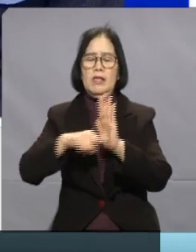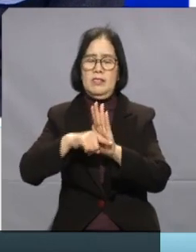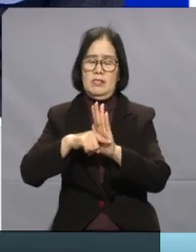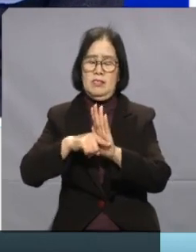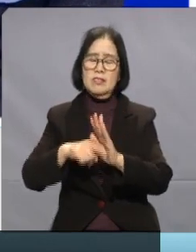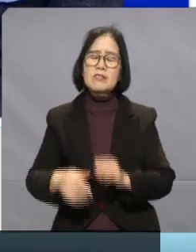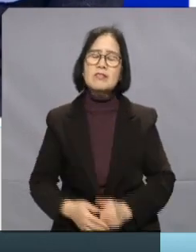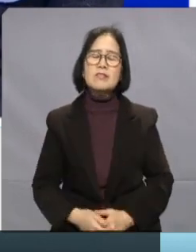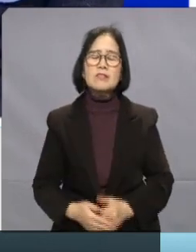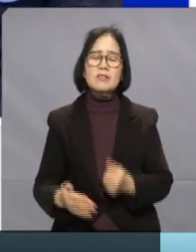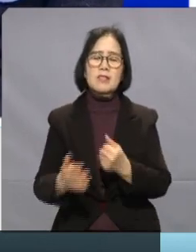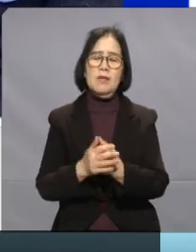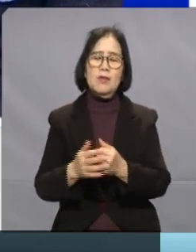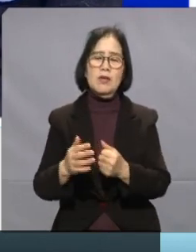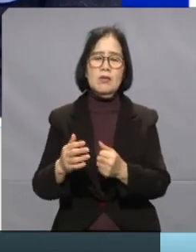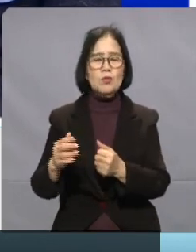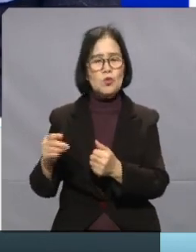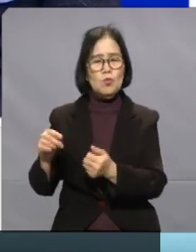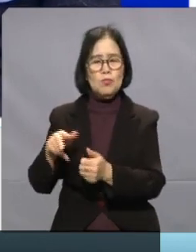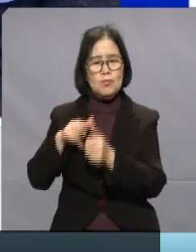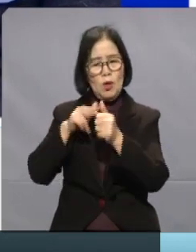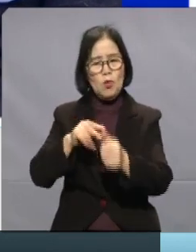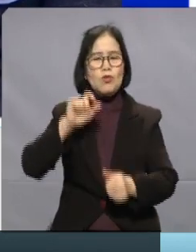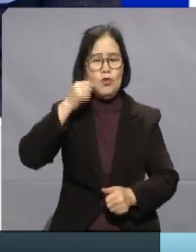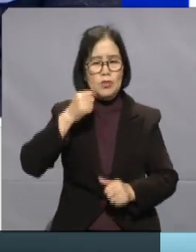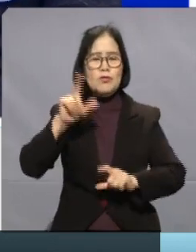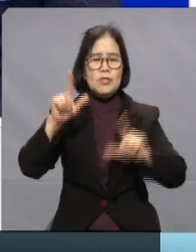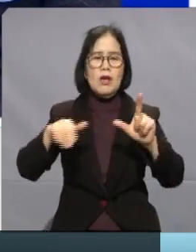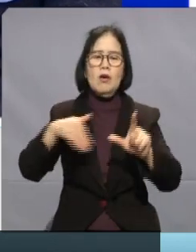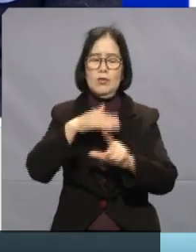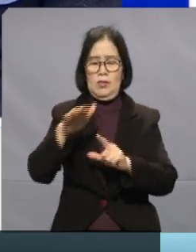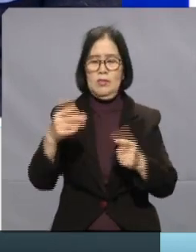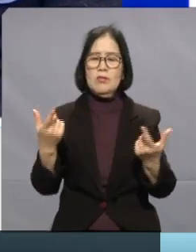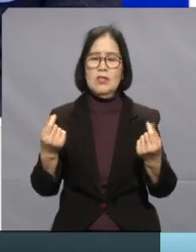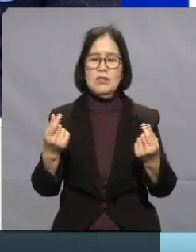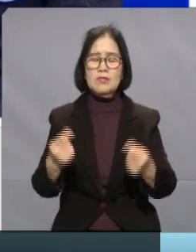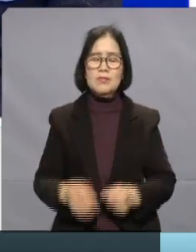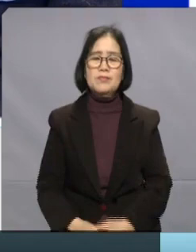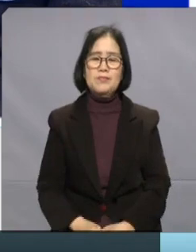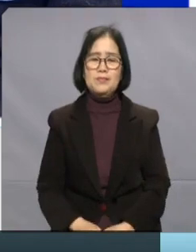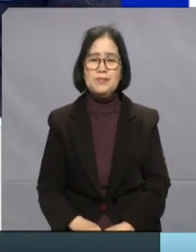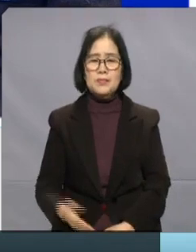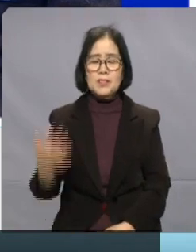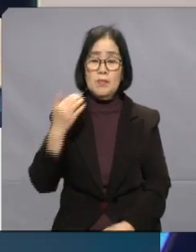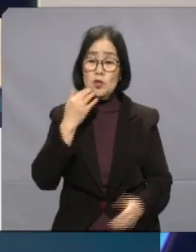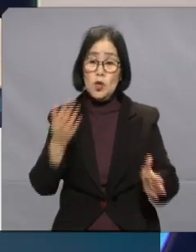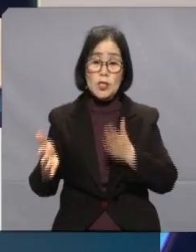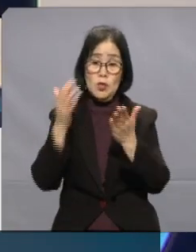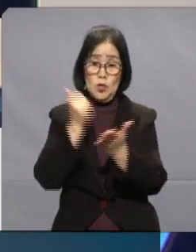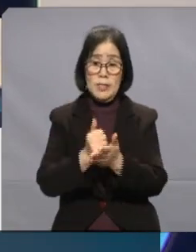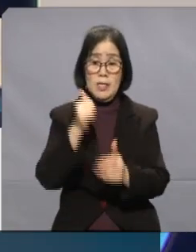그런 측면에서 좀 더 나가기 어려운 상황으로 가고 있는 거 아니냐 이런 분석이 많은 거 같아요 정치적